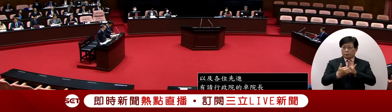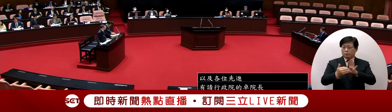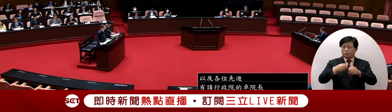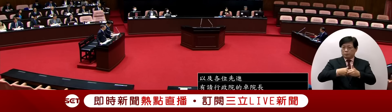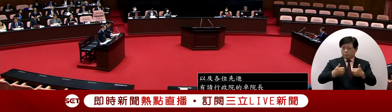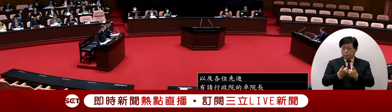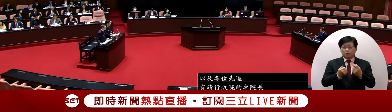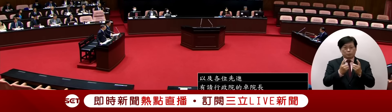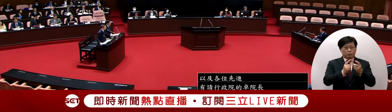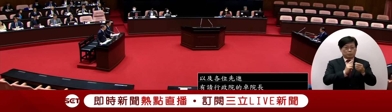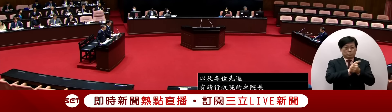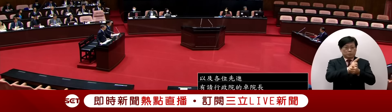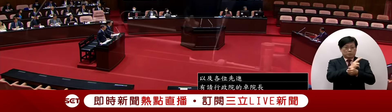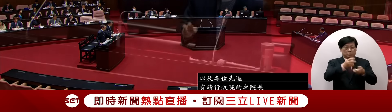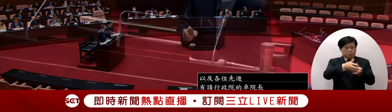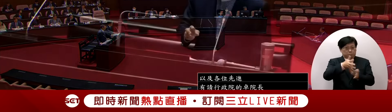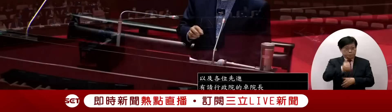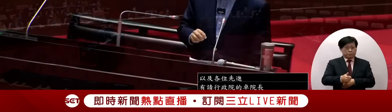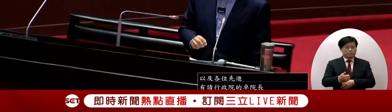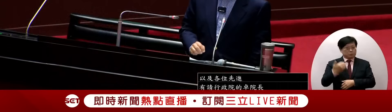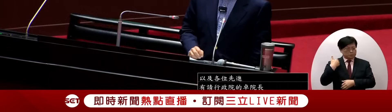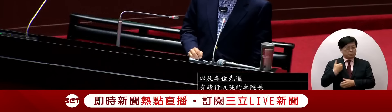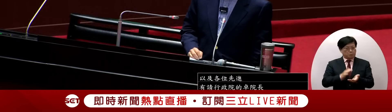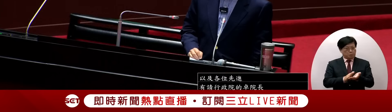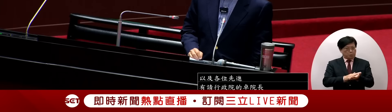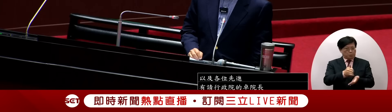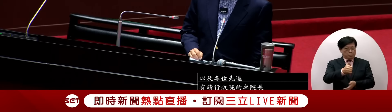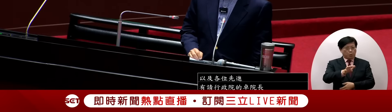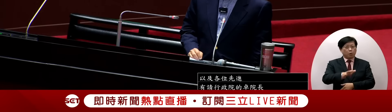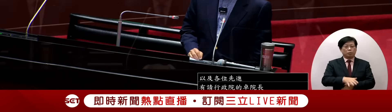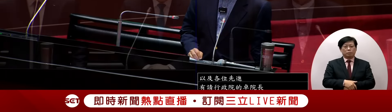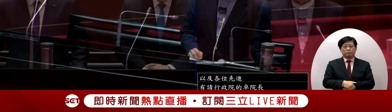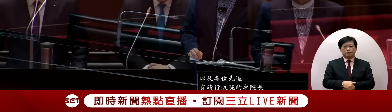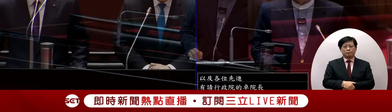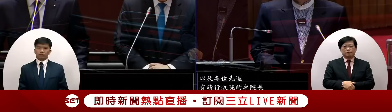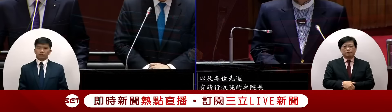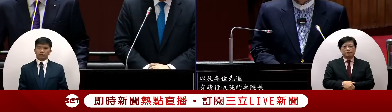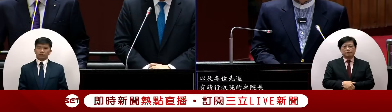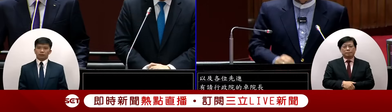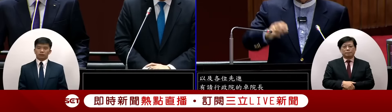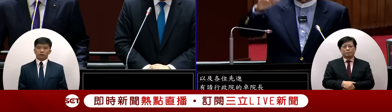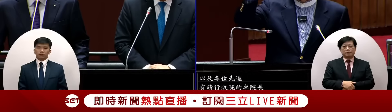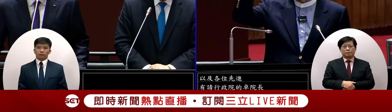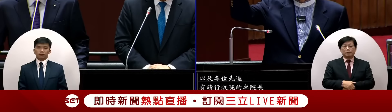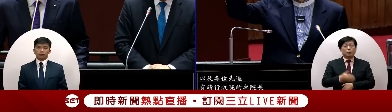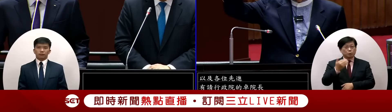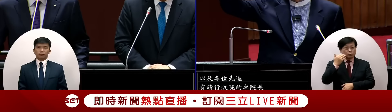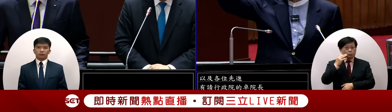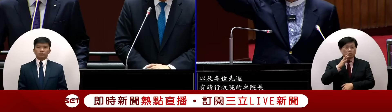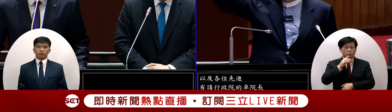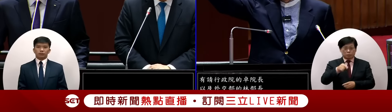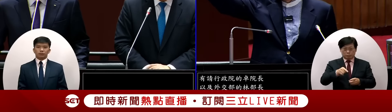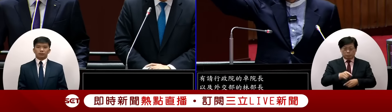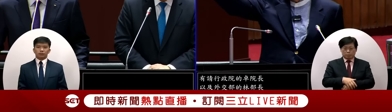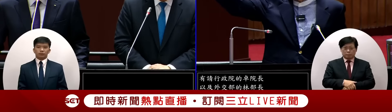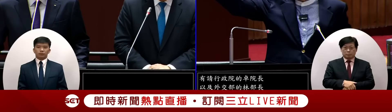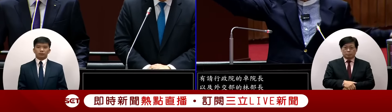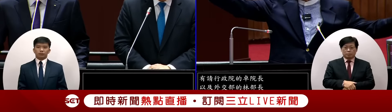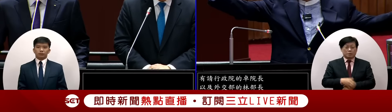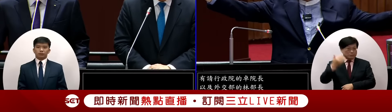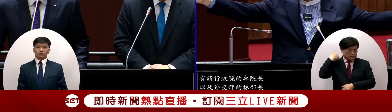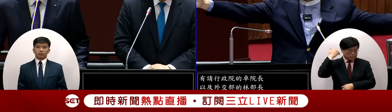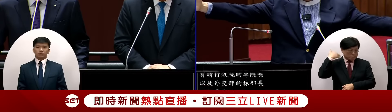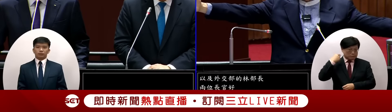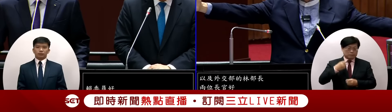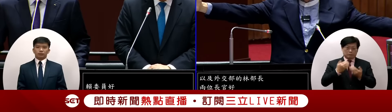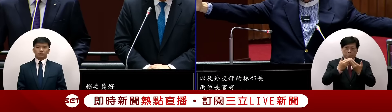我对林佳龙部长。我给你鹅肉了， 谢谢。 好、哦，说按照 track record， 就过去